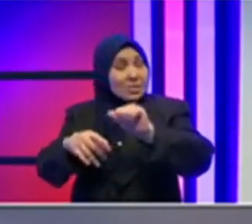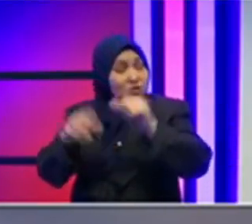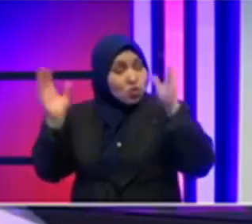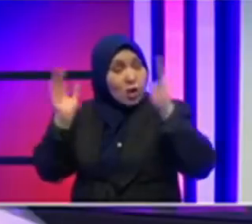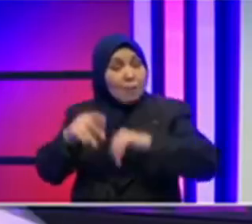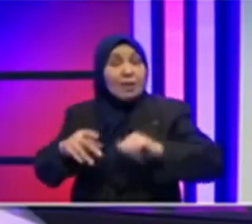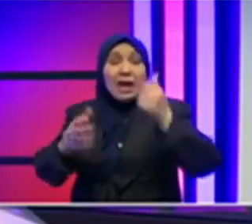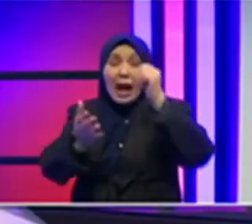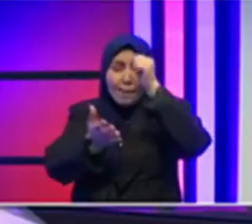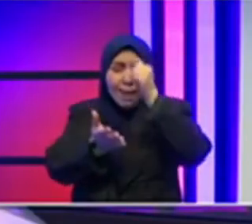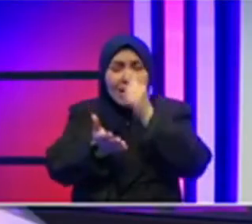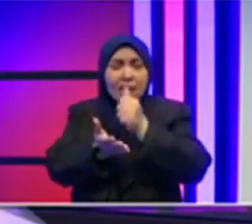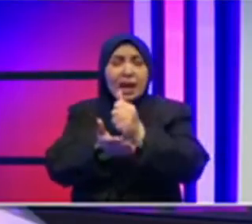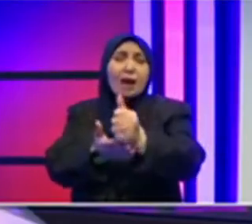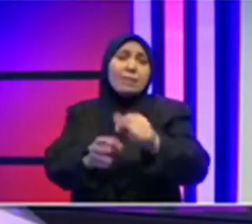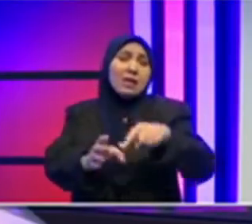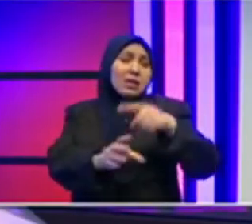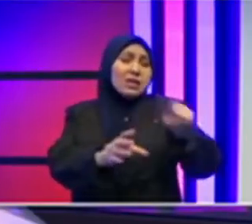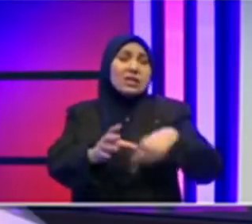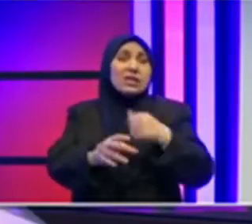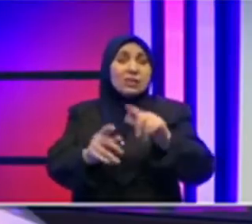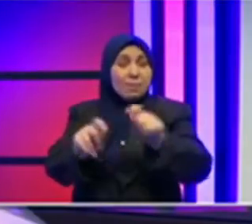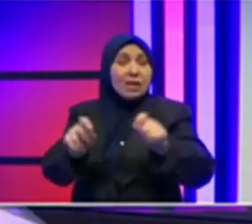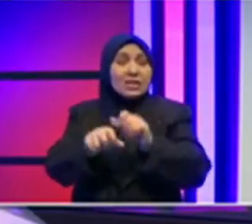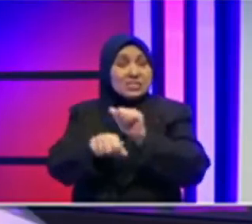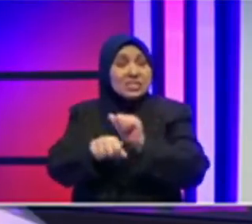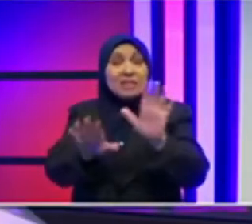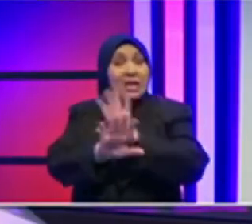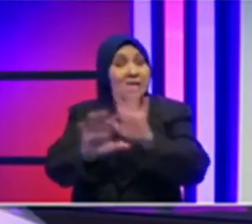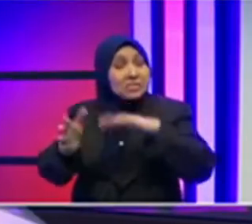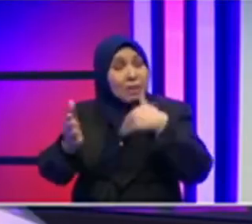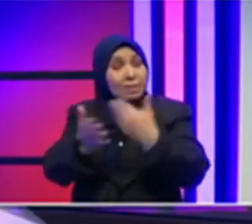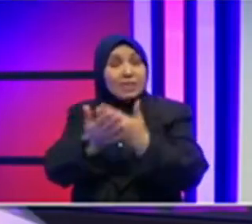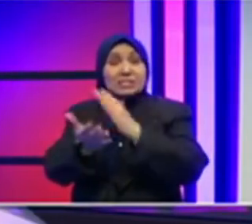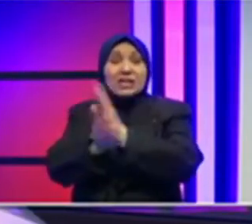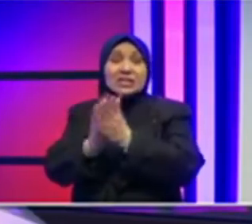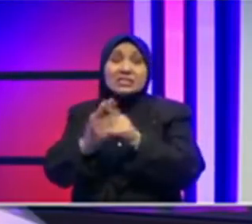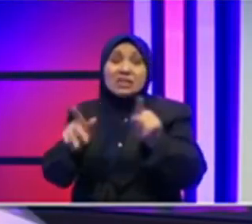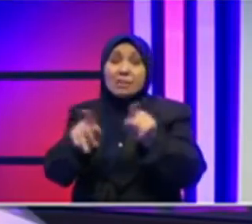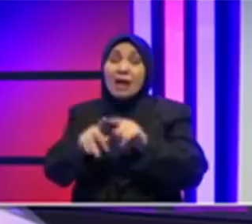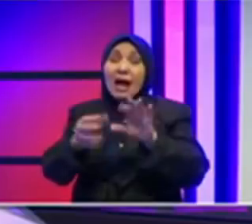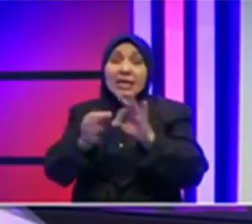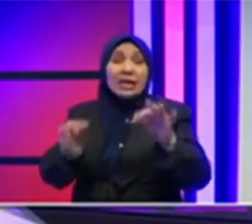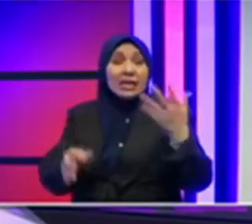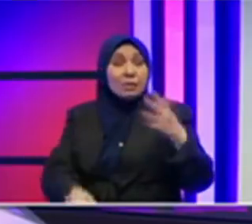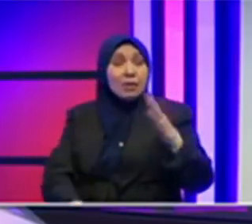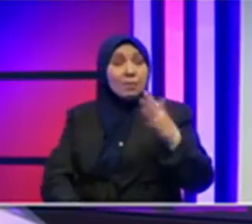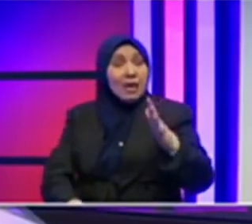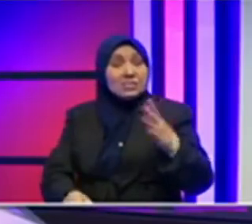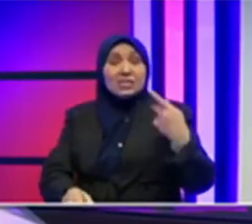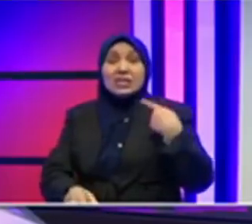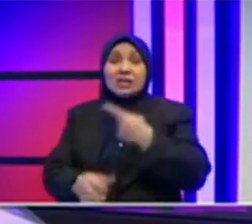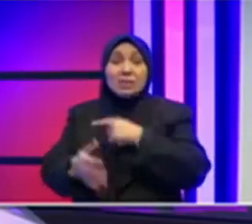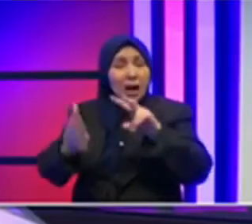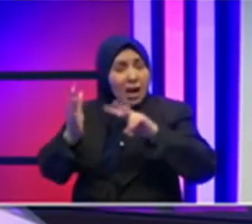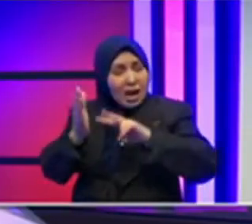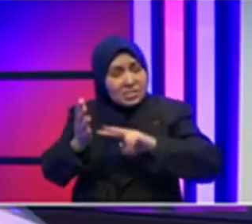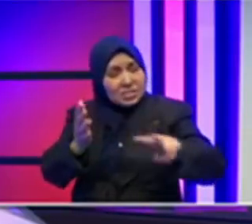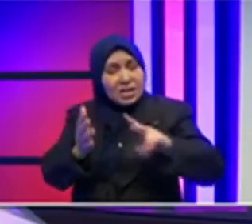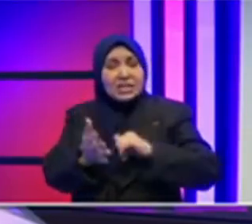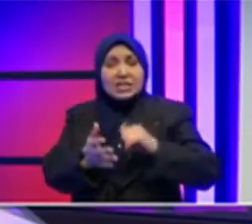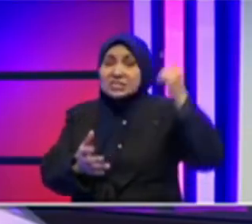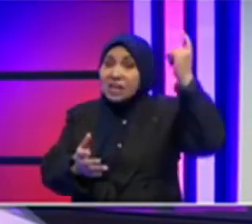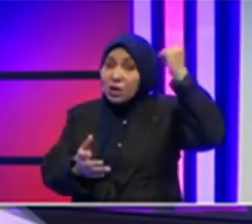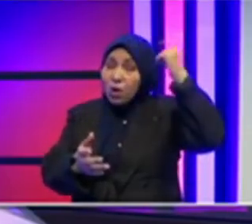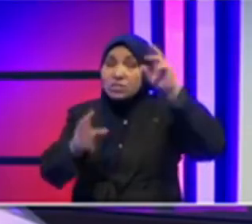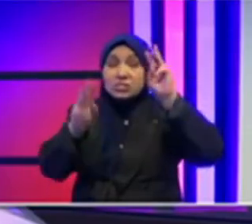tempat kerja? Jangan sampai mereka ini jadi seperti ayat 15. Kita baca sekali lagi ayat 15. Psikologi